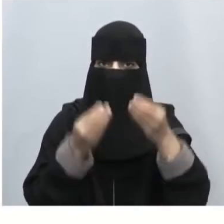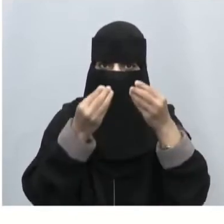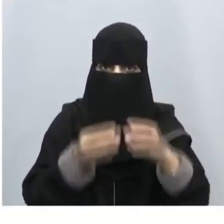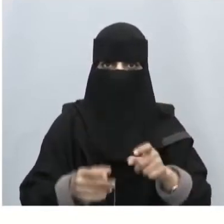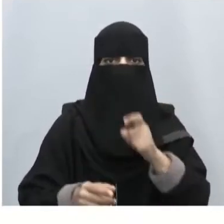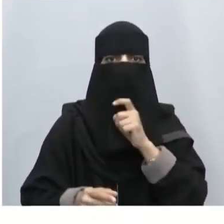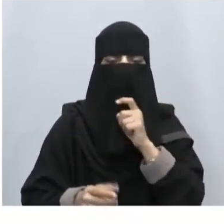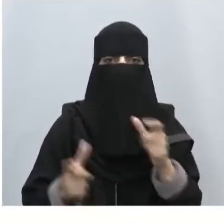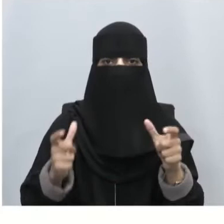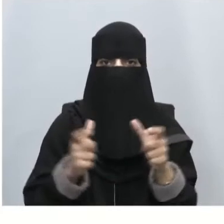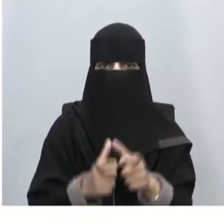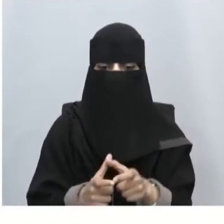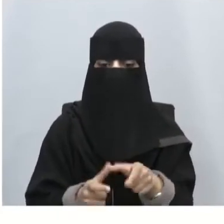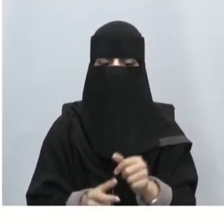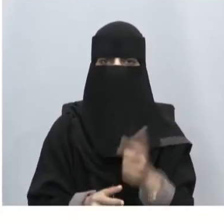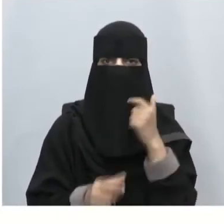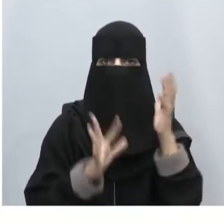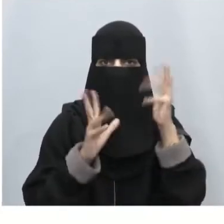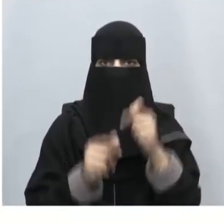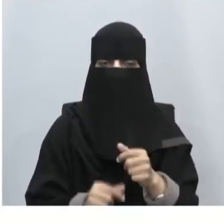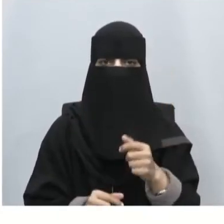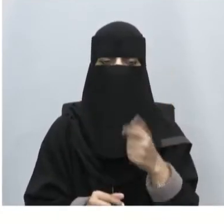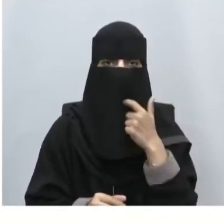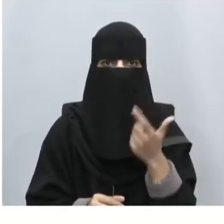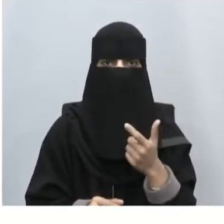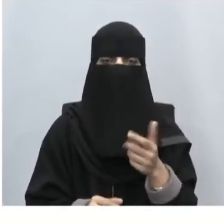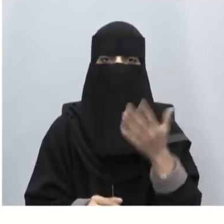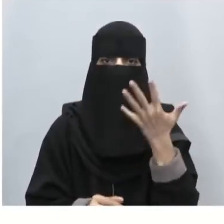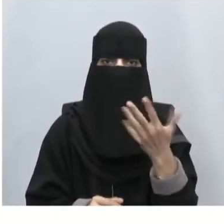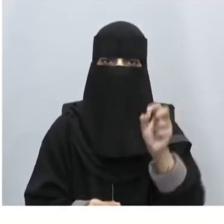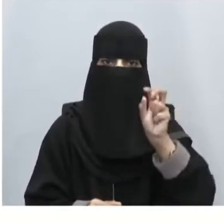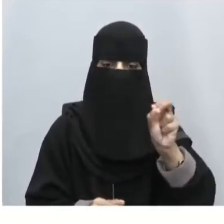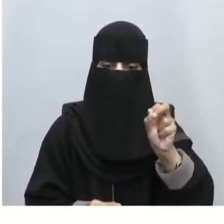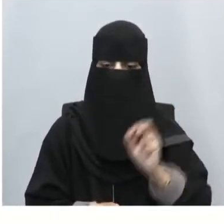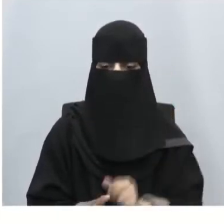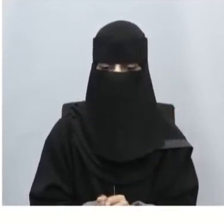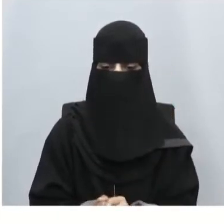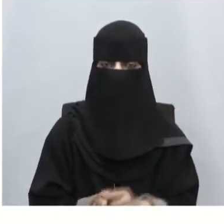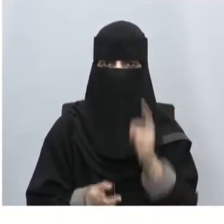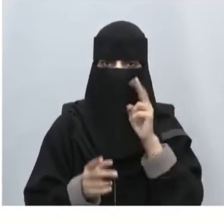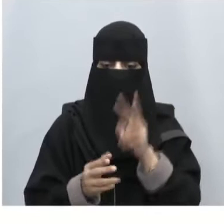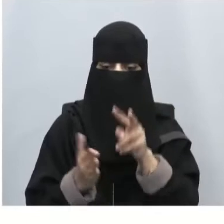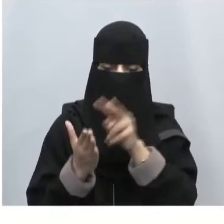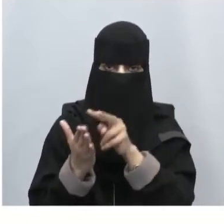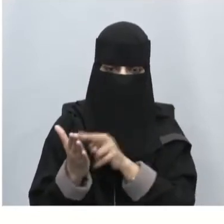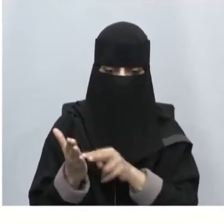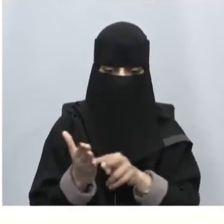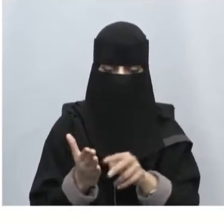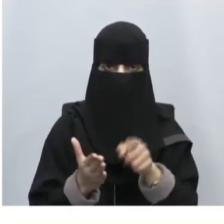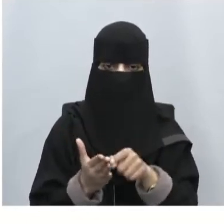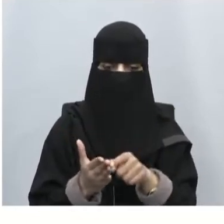خمسه قرون بعد ذلك نريد ان نعين على الخارطه ابرز اعداء